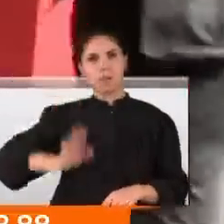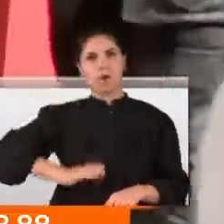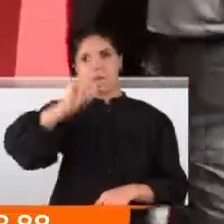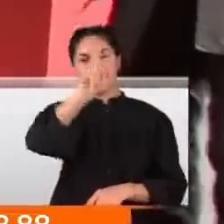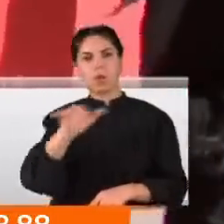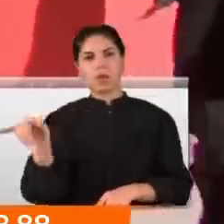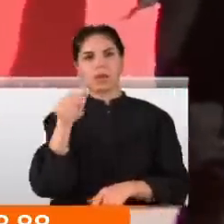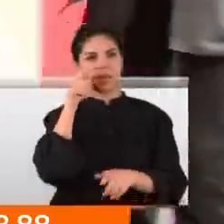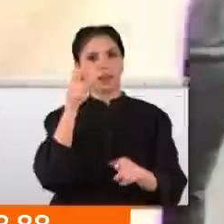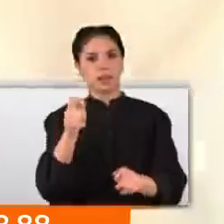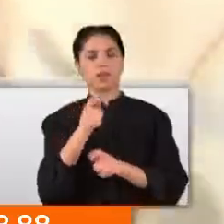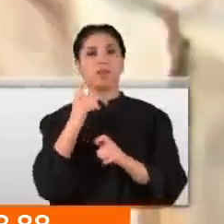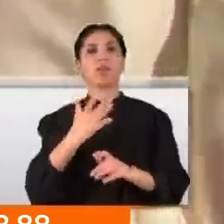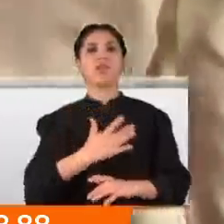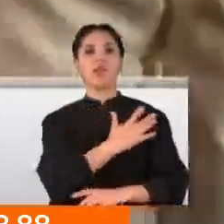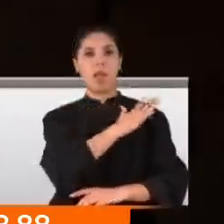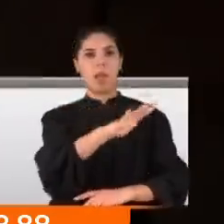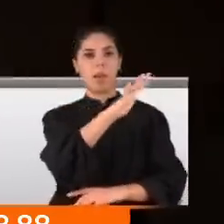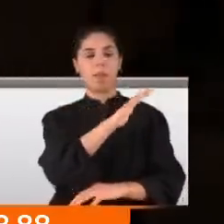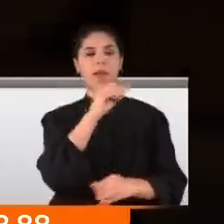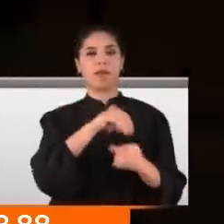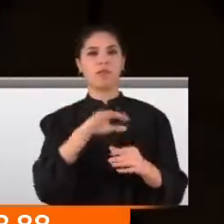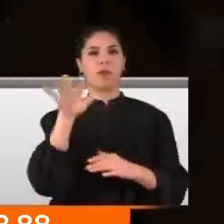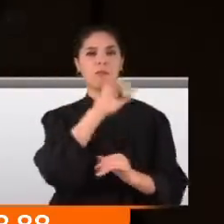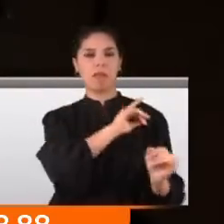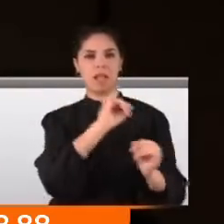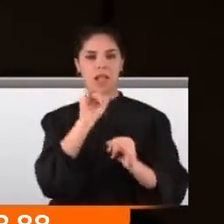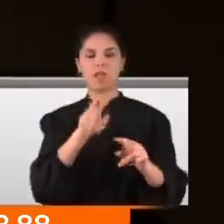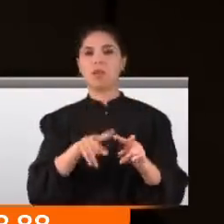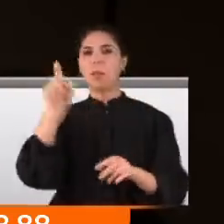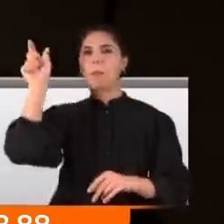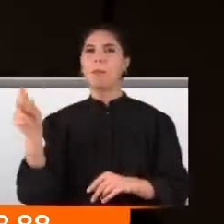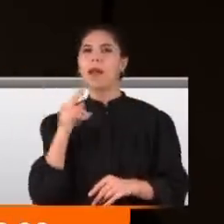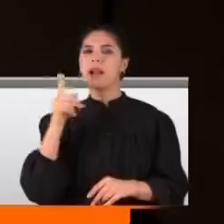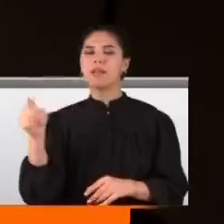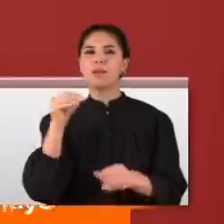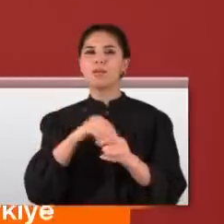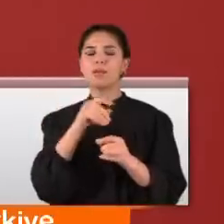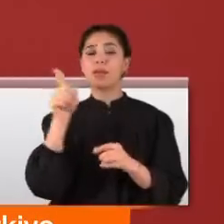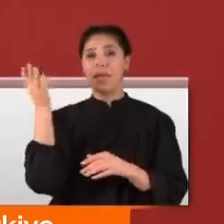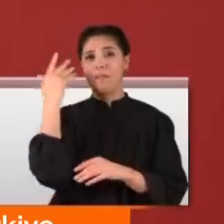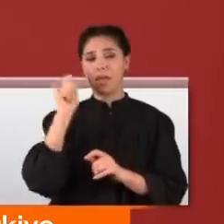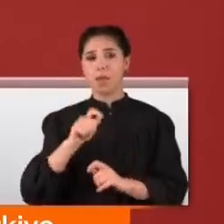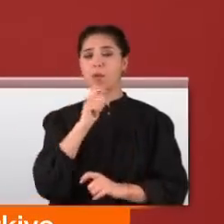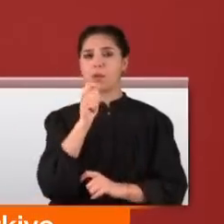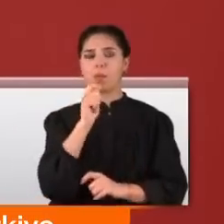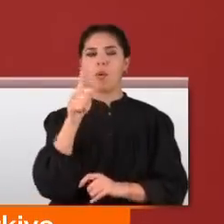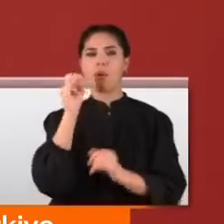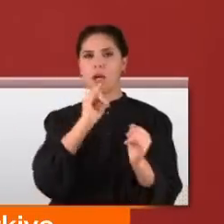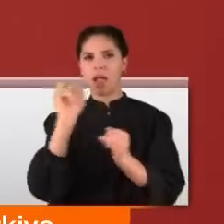hatta bilhassa CHP kanadında bu görüntü çok eleştirilmişti. Meral Akşener verdiği bir röportajda o eleştirileri